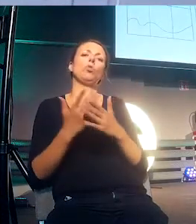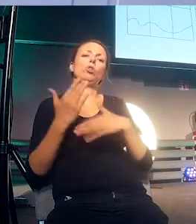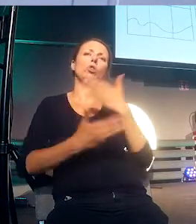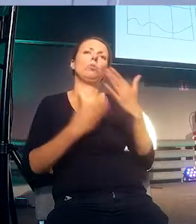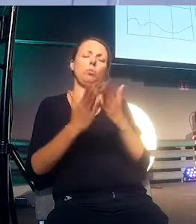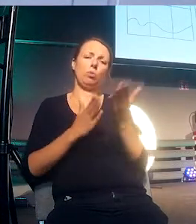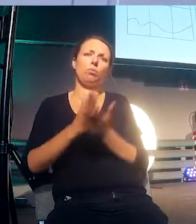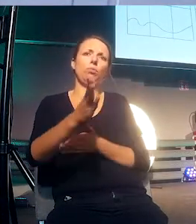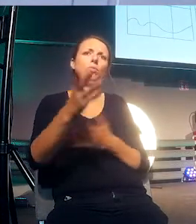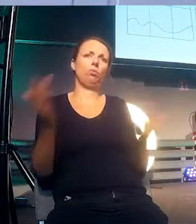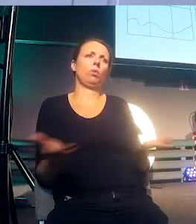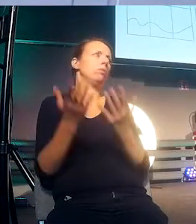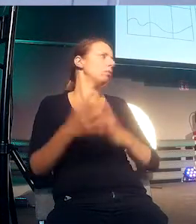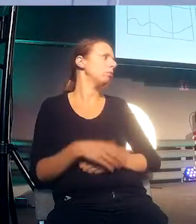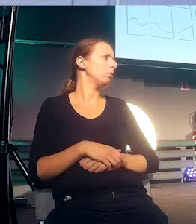odwrócić.